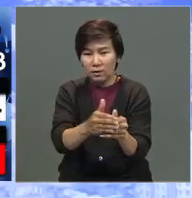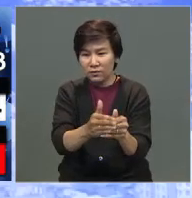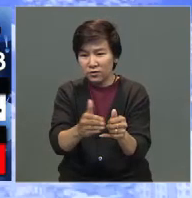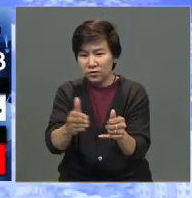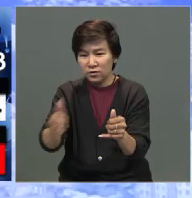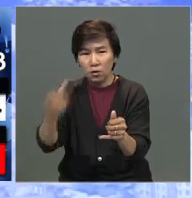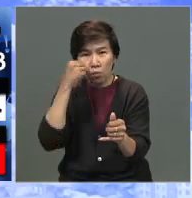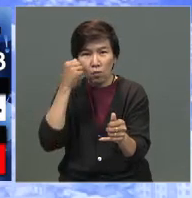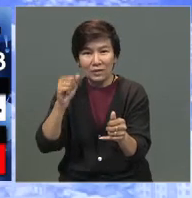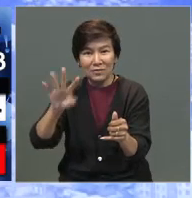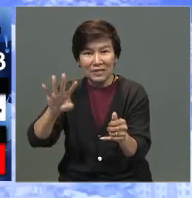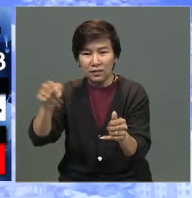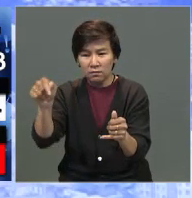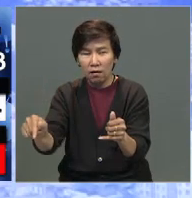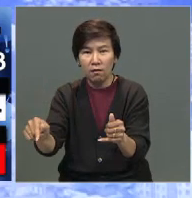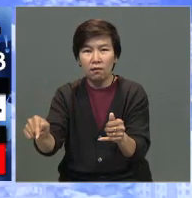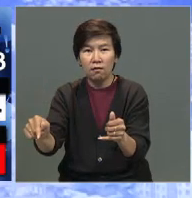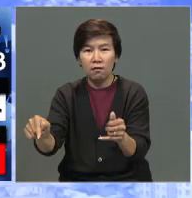วันรวมแล้วสิบสี่คูณสี่ก็คือต้องวางไว้ถึงประมาณ2